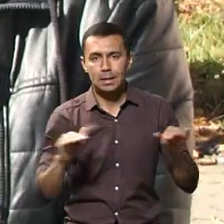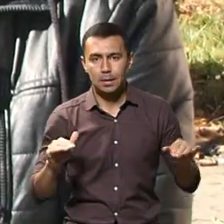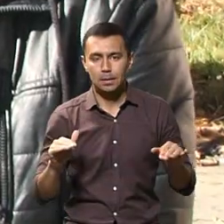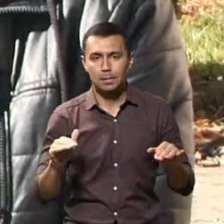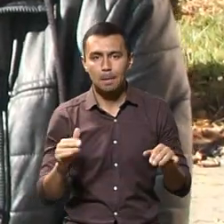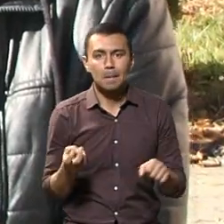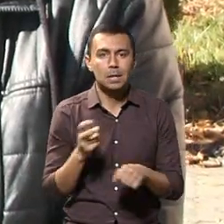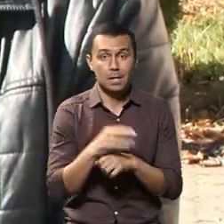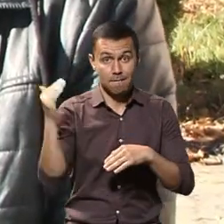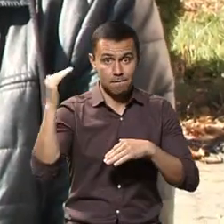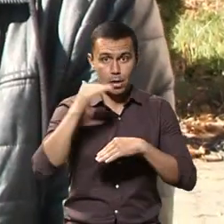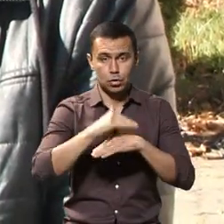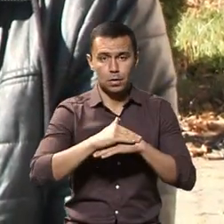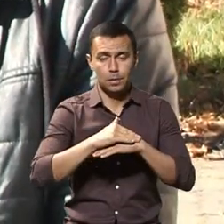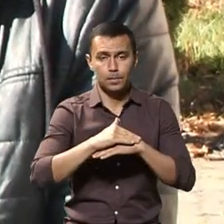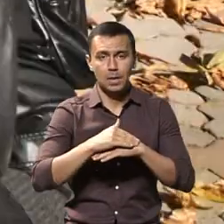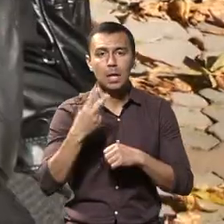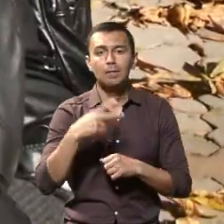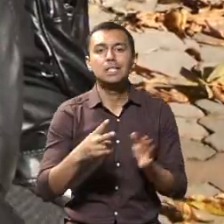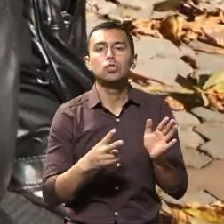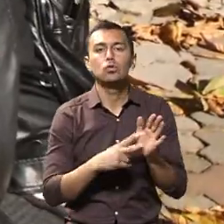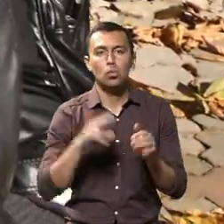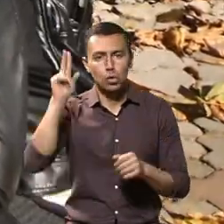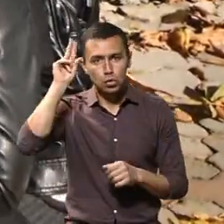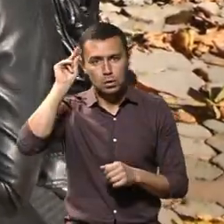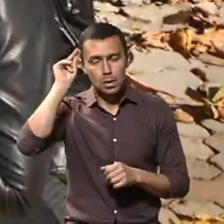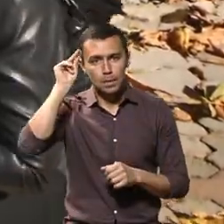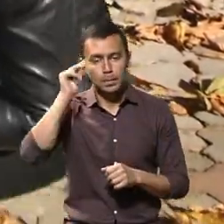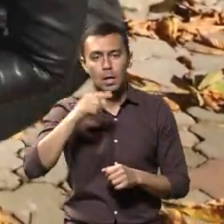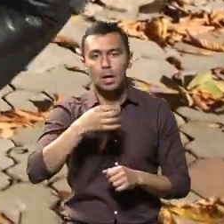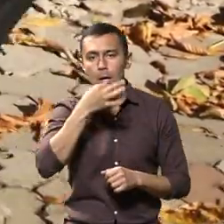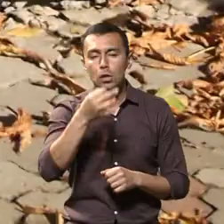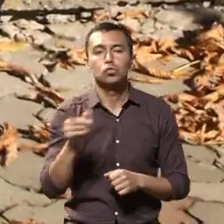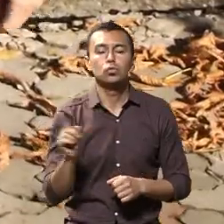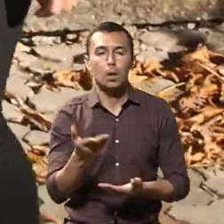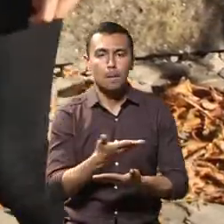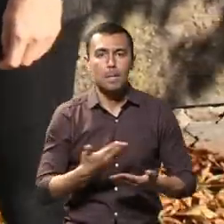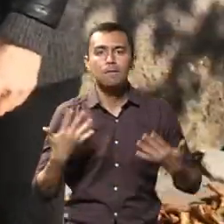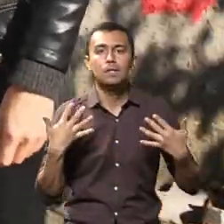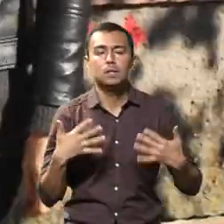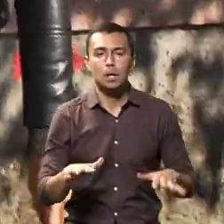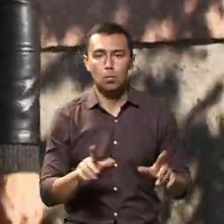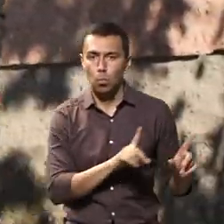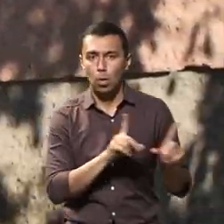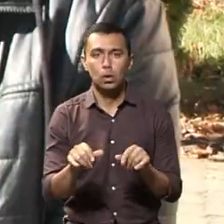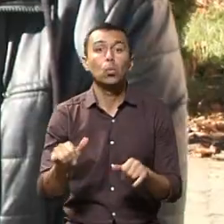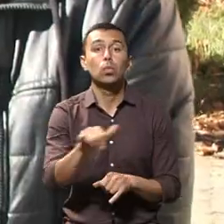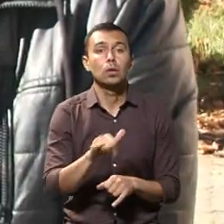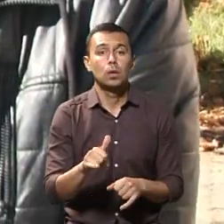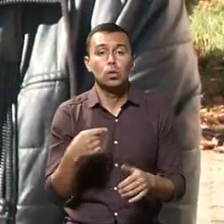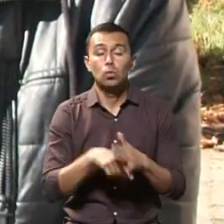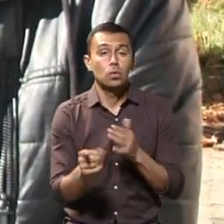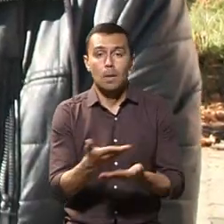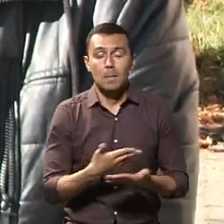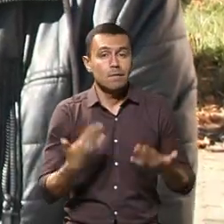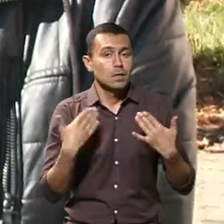прибігли вечором, 27-го, кажуть, що ми вже поїхали куди-небудь, бо тому що ми